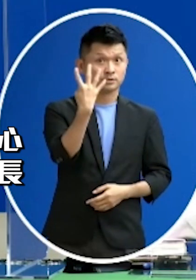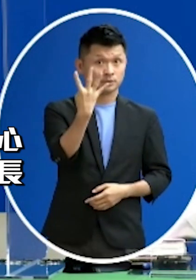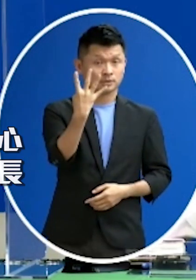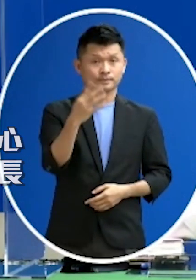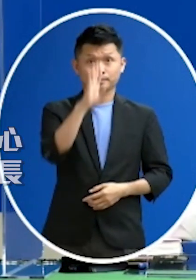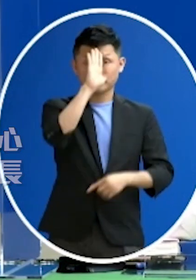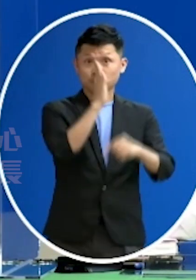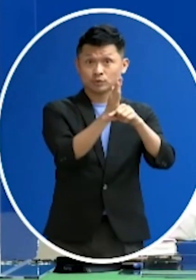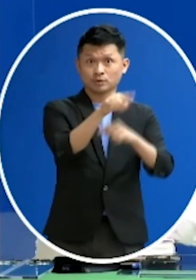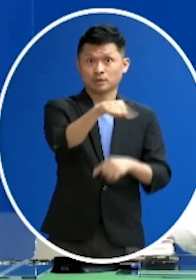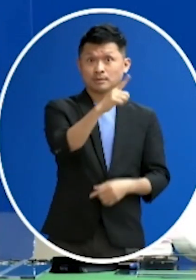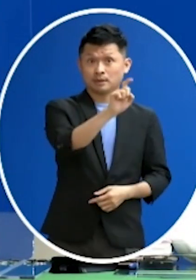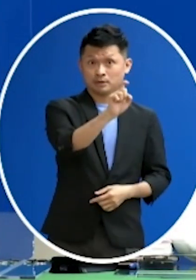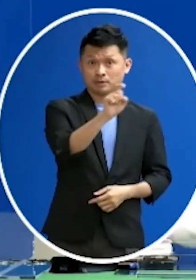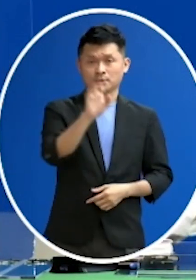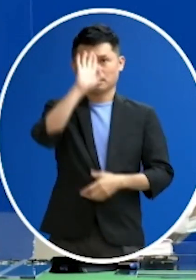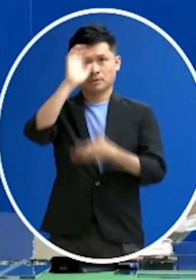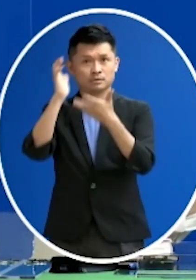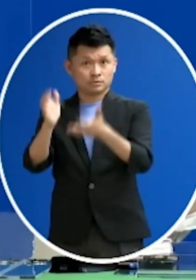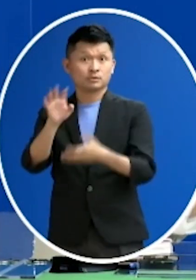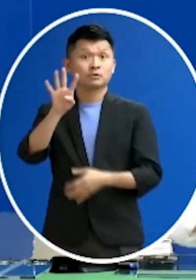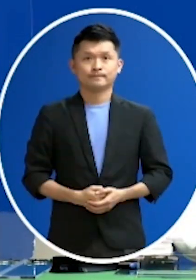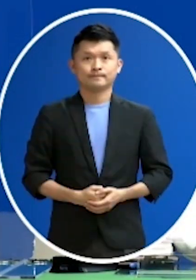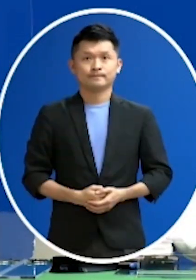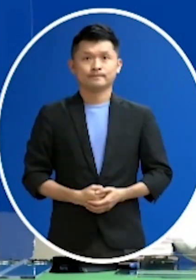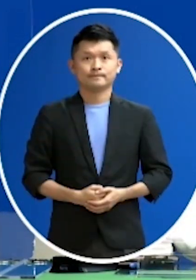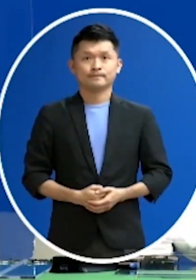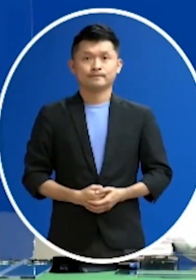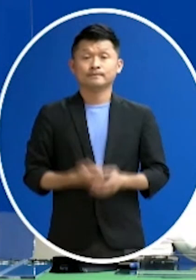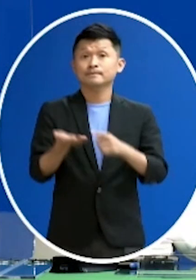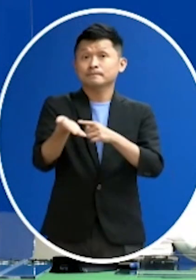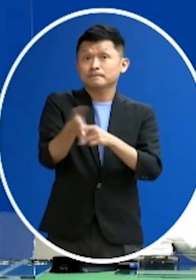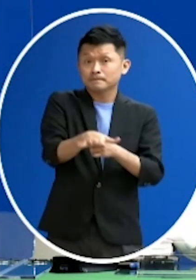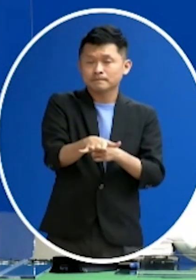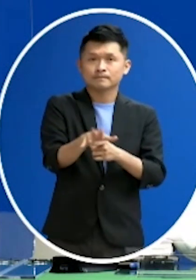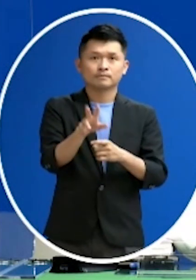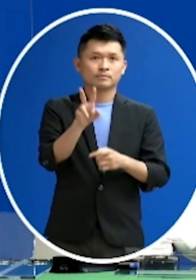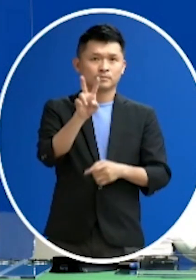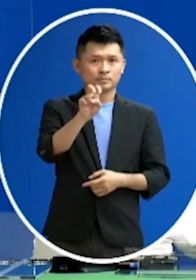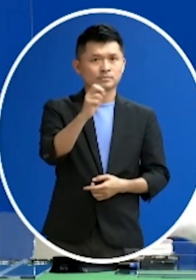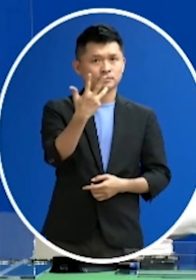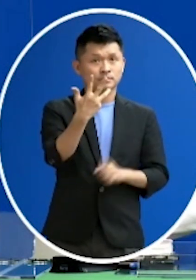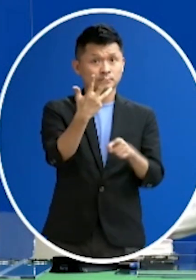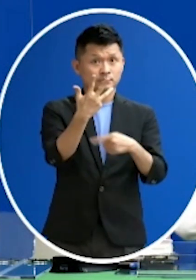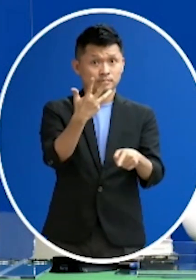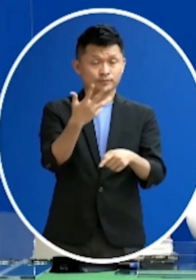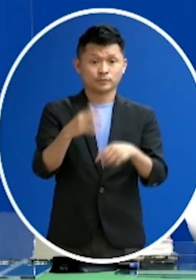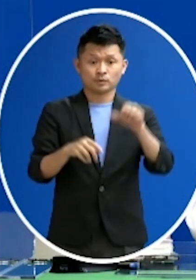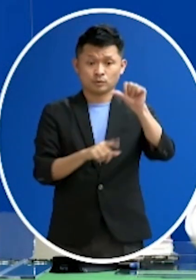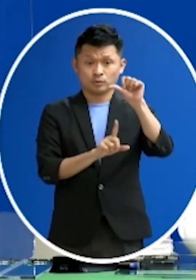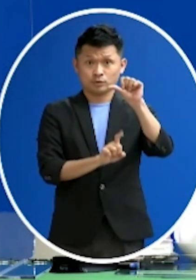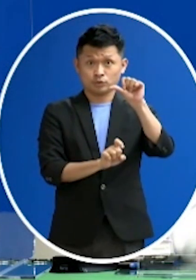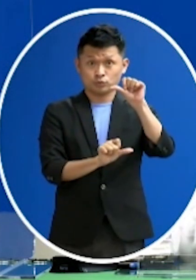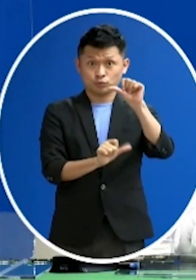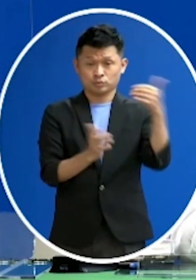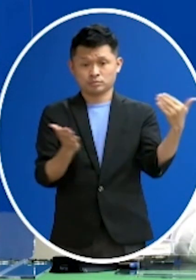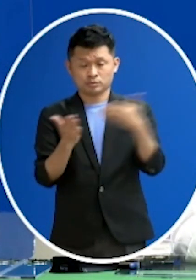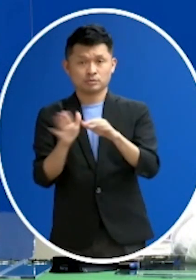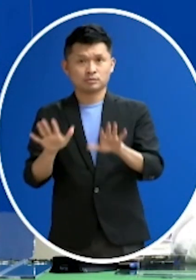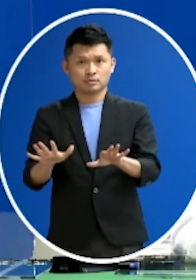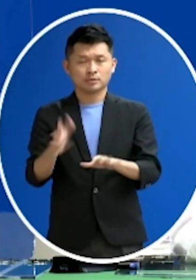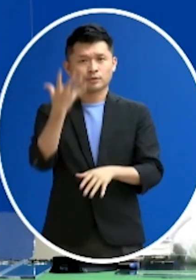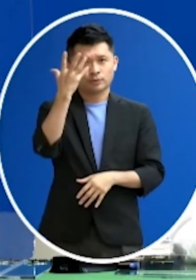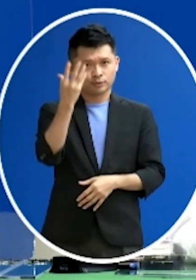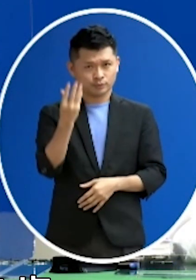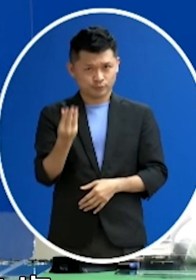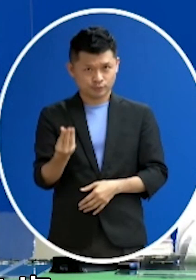中中症110，重症44例，死亡个案28例，这个是我们5月15号以来算是比较低的